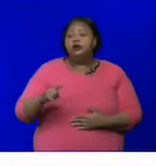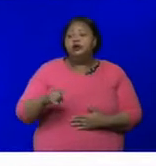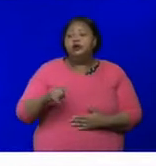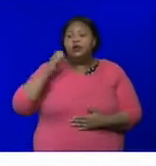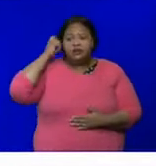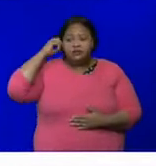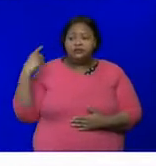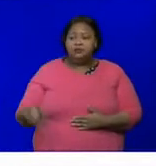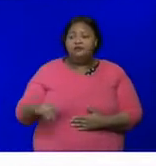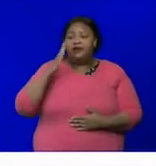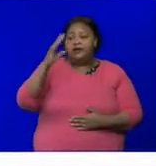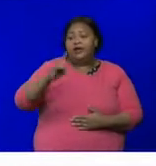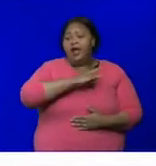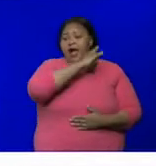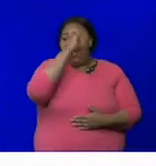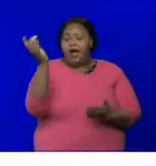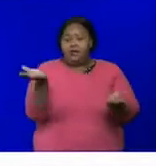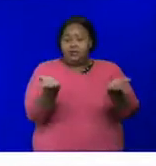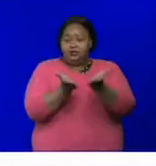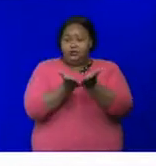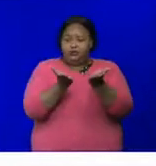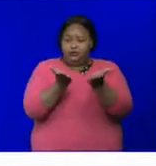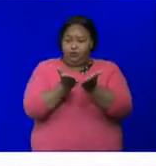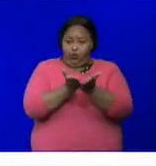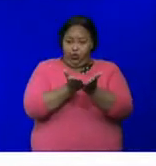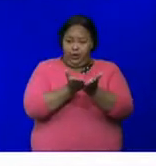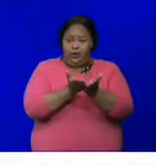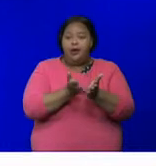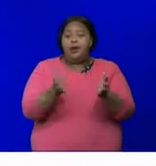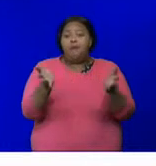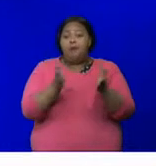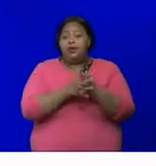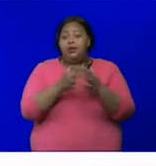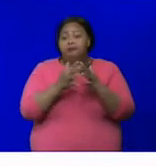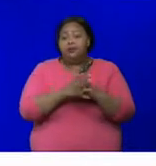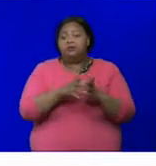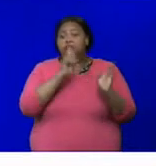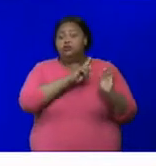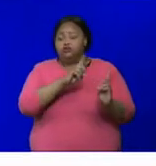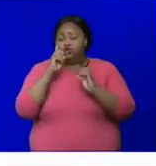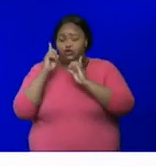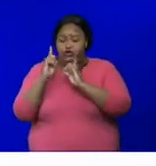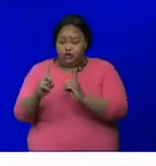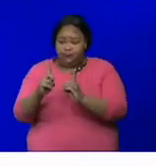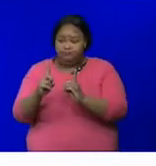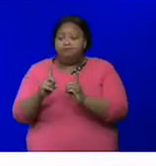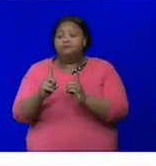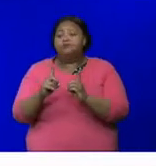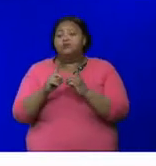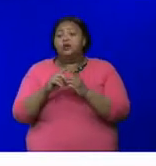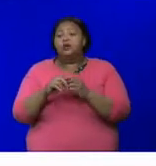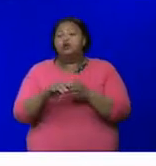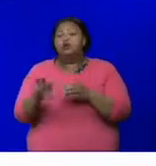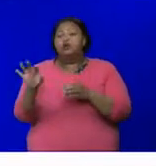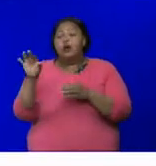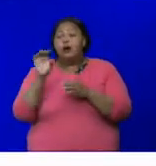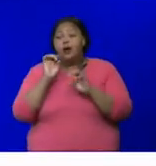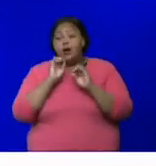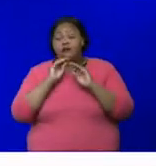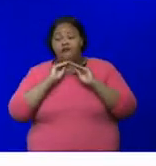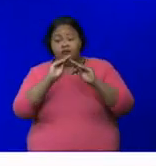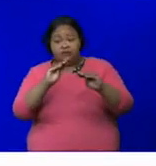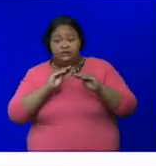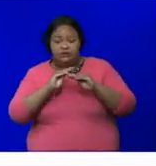etikolweni letiphakeme enzaweni yasesiphofaneni kuto bachazela kabanti ngenzaba yekukhulumisana nebafundzi